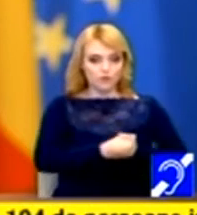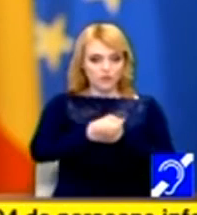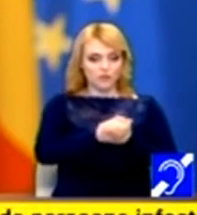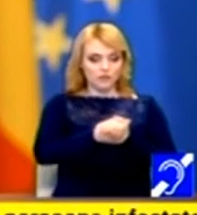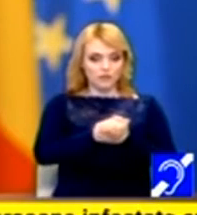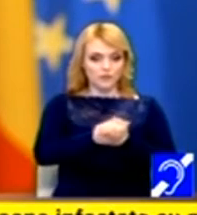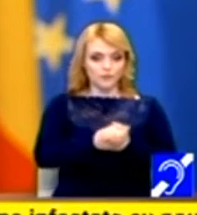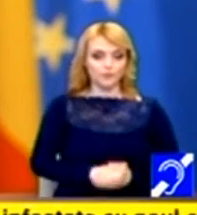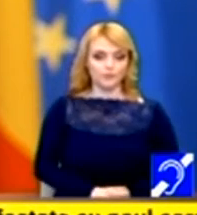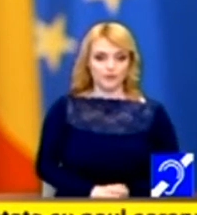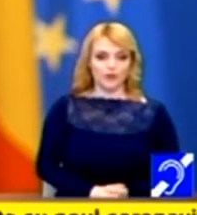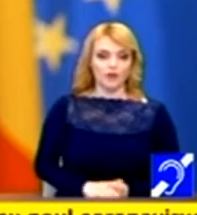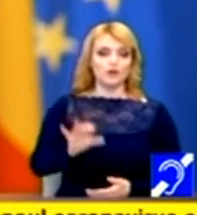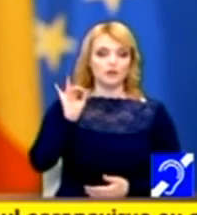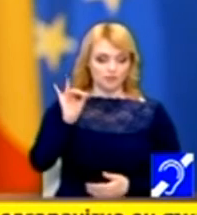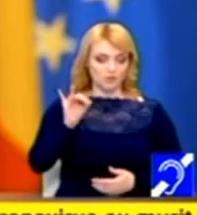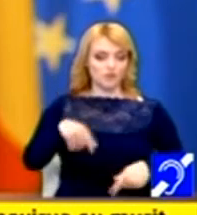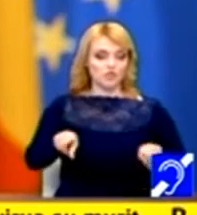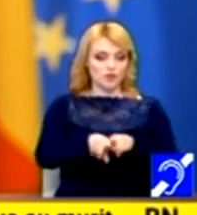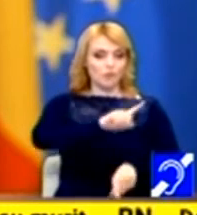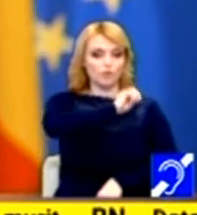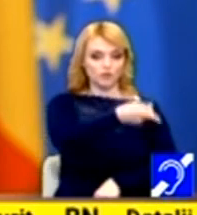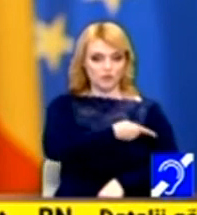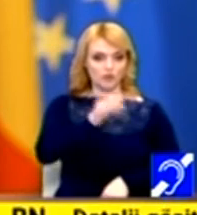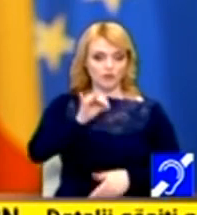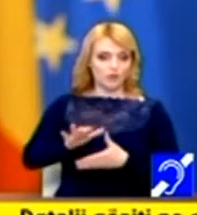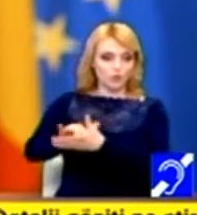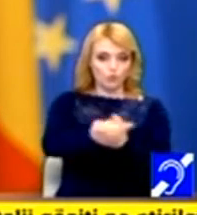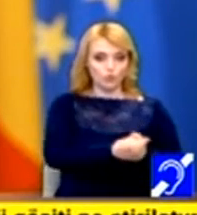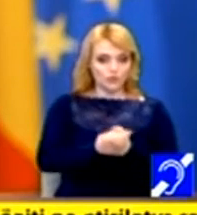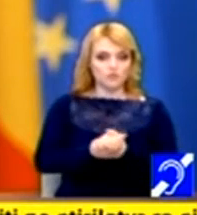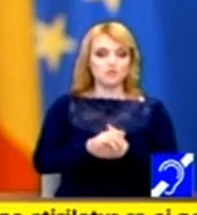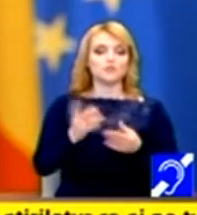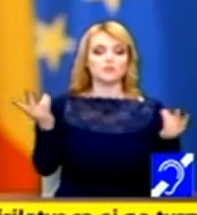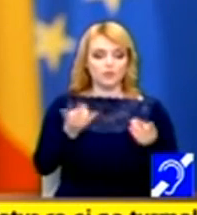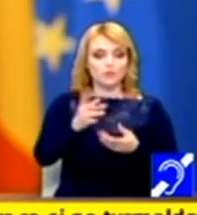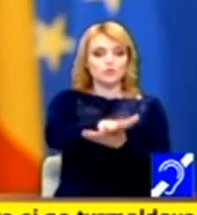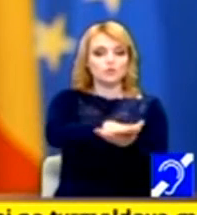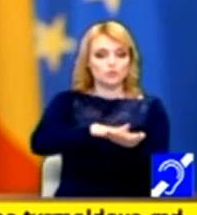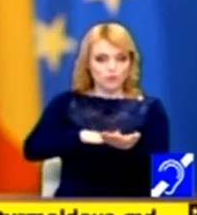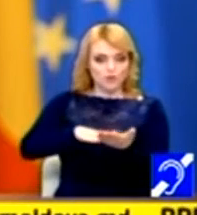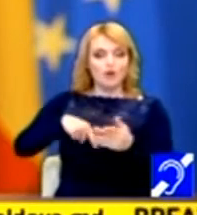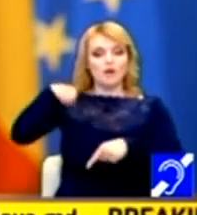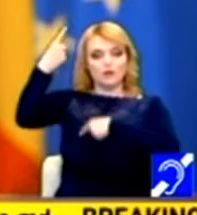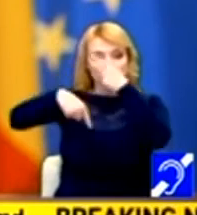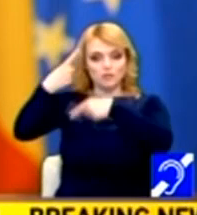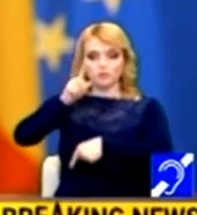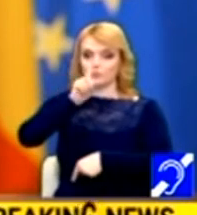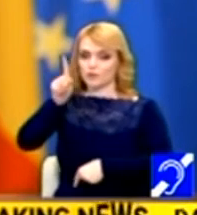unită. Și la fel de puternici și uniți trebuie să continuăm și în lunile